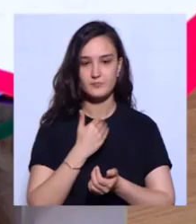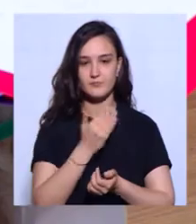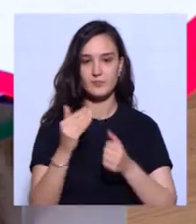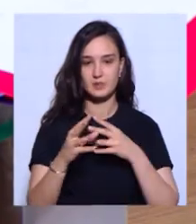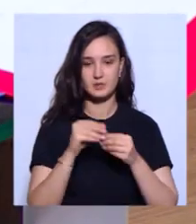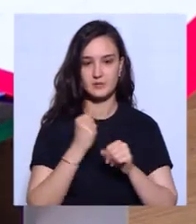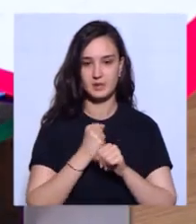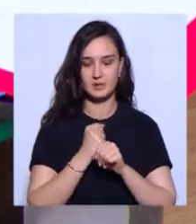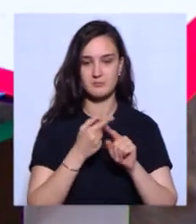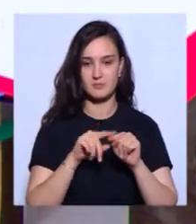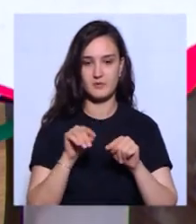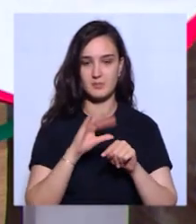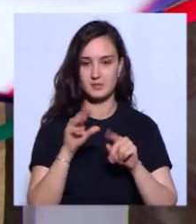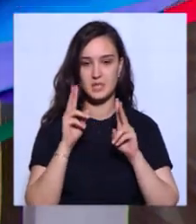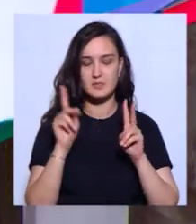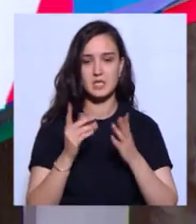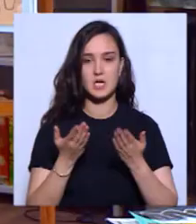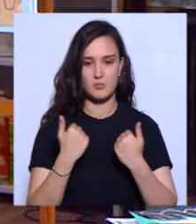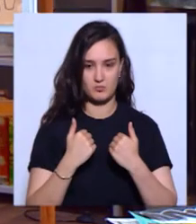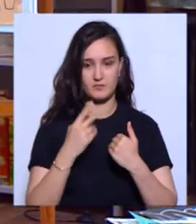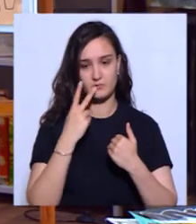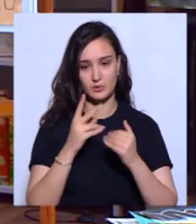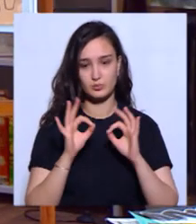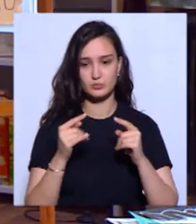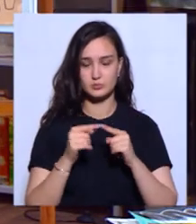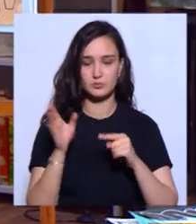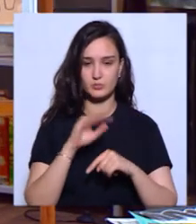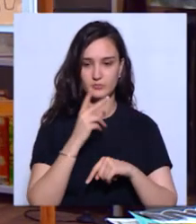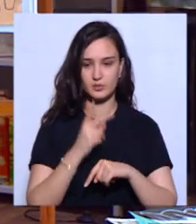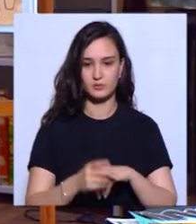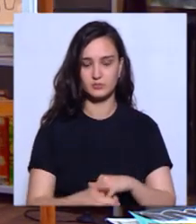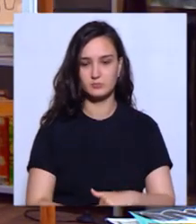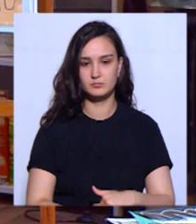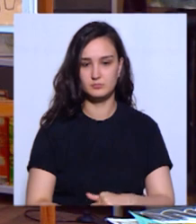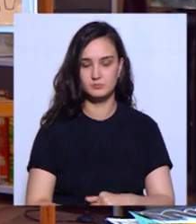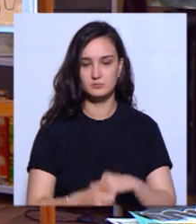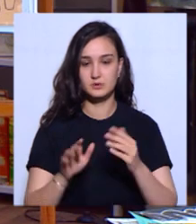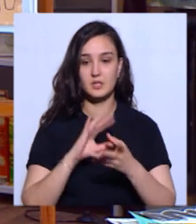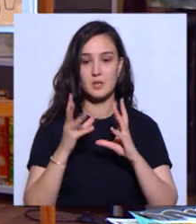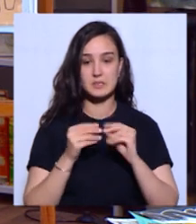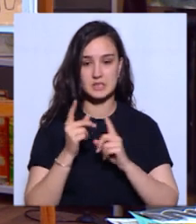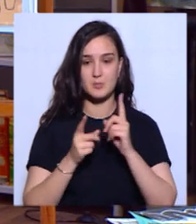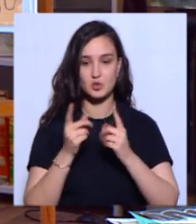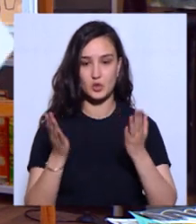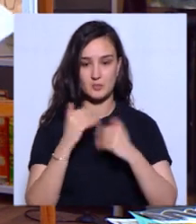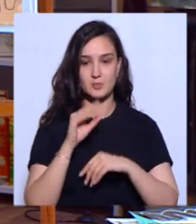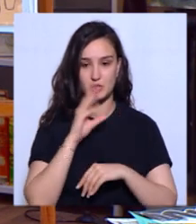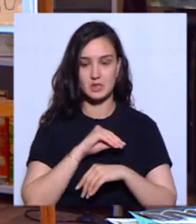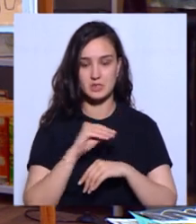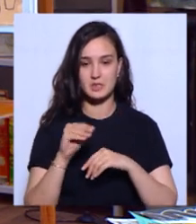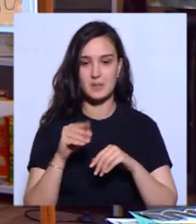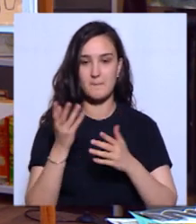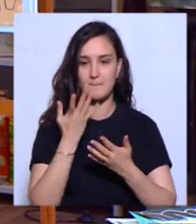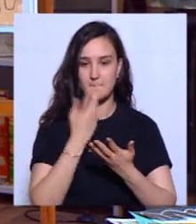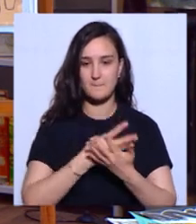და არ ვიცი რა გამომივა ზუსტად, მაგრამ ნუ ნახოთ. ყველაფრის გამოსწორება შეიძლება პალიტრად. მე გამოვიყენებ ერთ